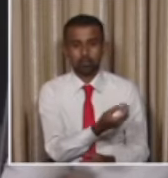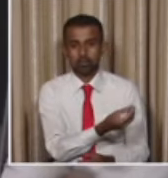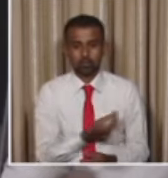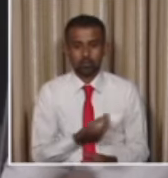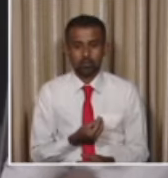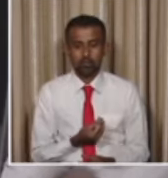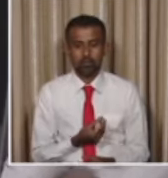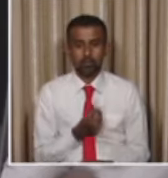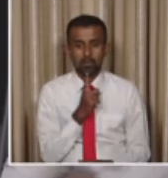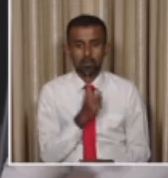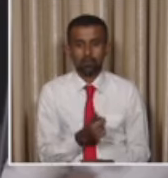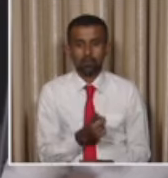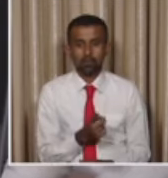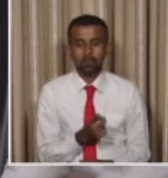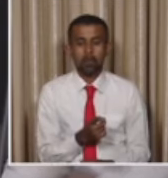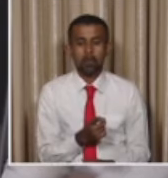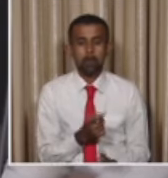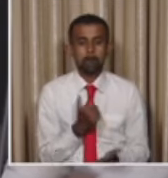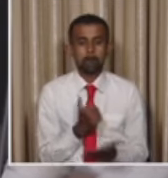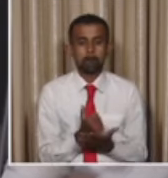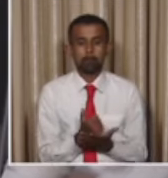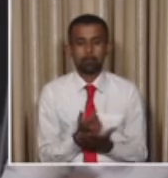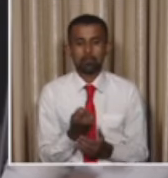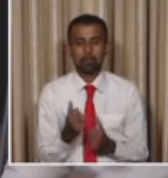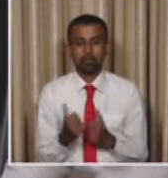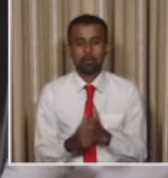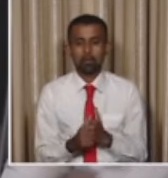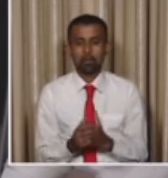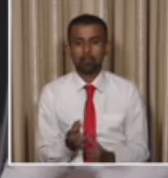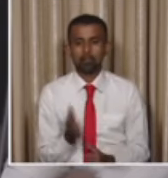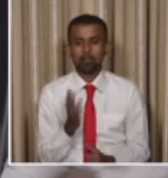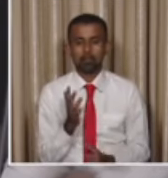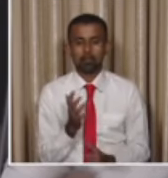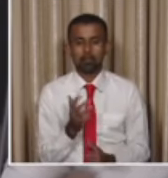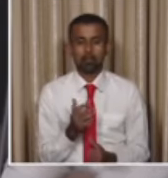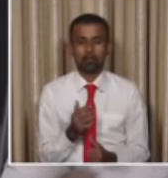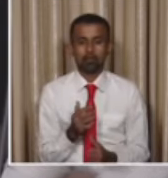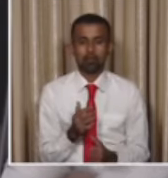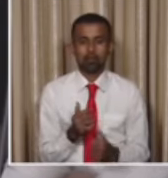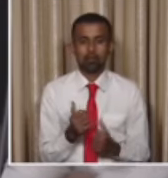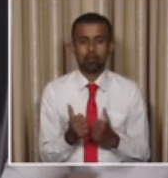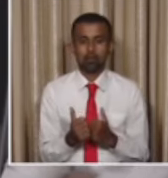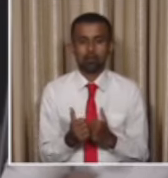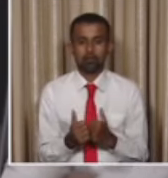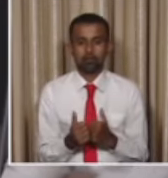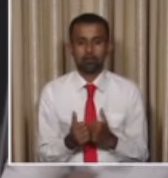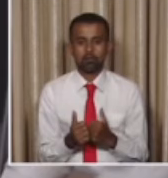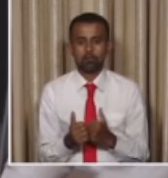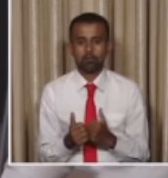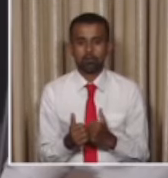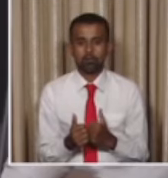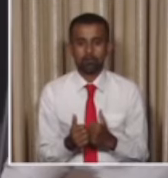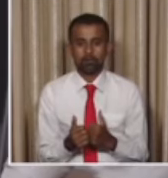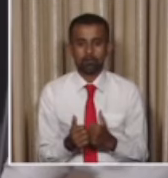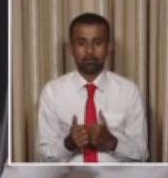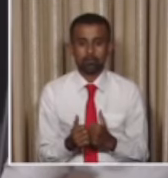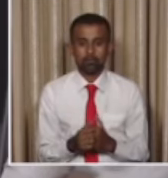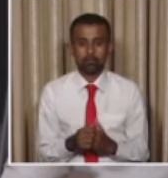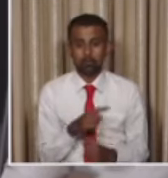මහා බැංකුවට කිව්වට මහා බැංකුවට සල්ලි ගහන එක තහනම්, අච්චු ගහන එක. එහෙම වුණොත්